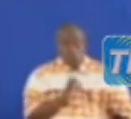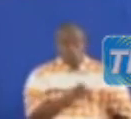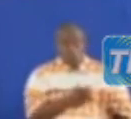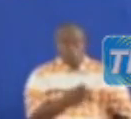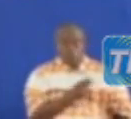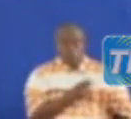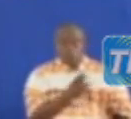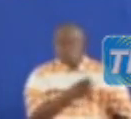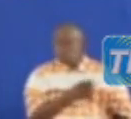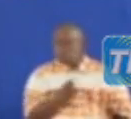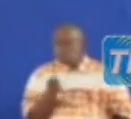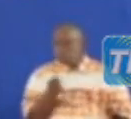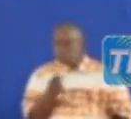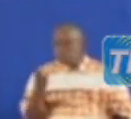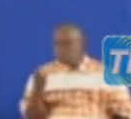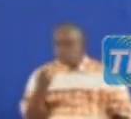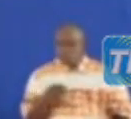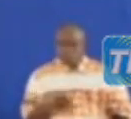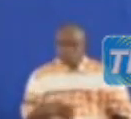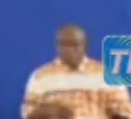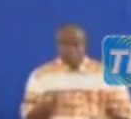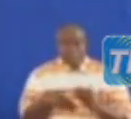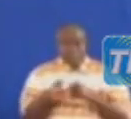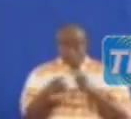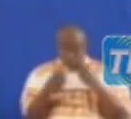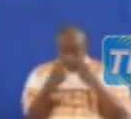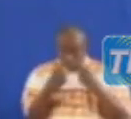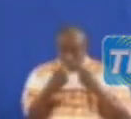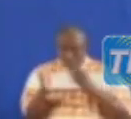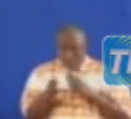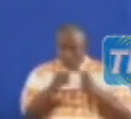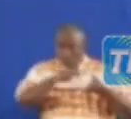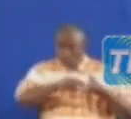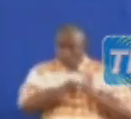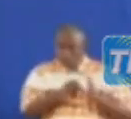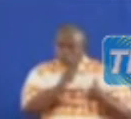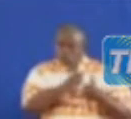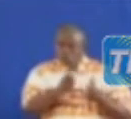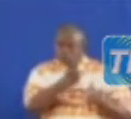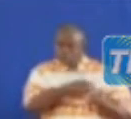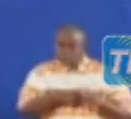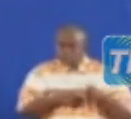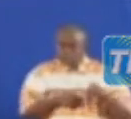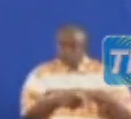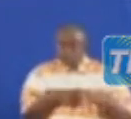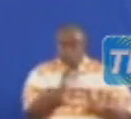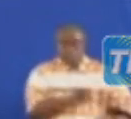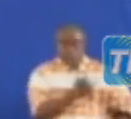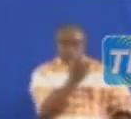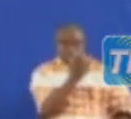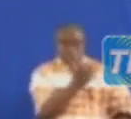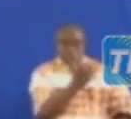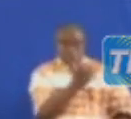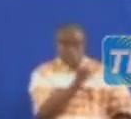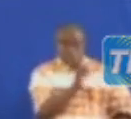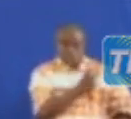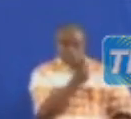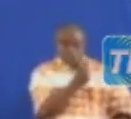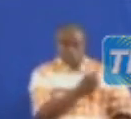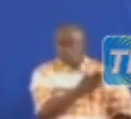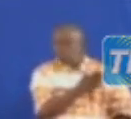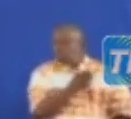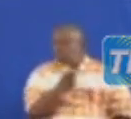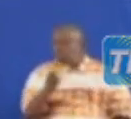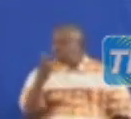wa 2023/24 yamezingatia mpango mkakati wa ofisi ya Rais Temisemi wa miaka mitano kati ya 2021